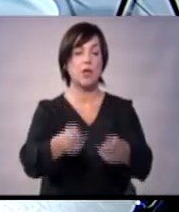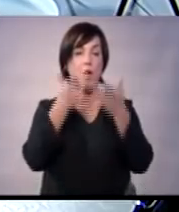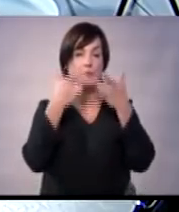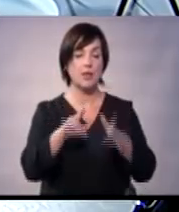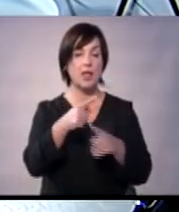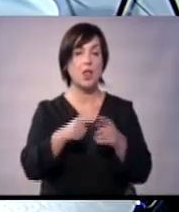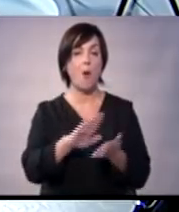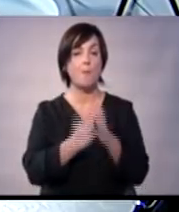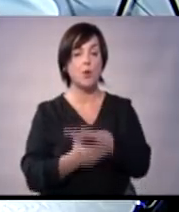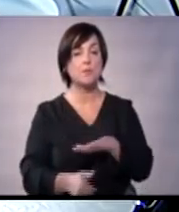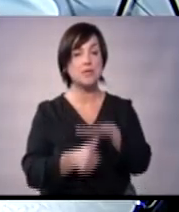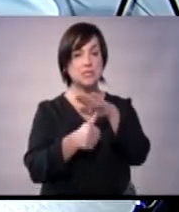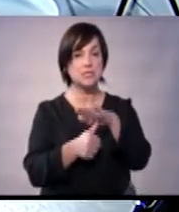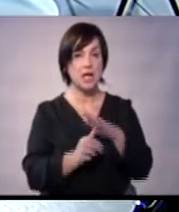подпредседател.